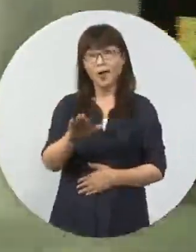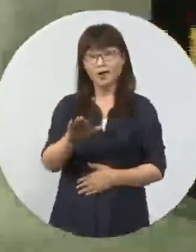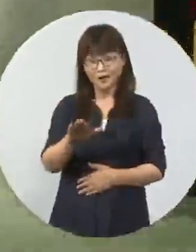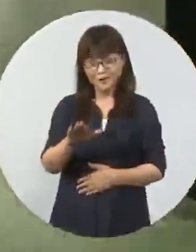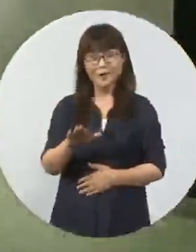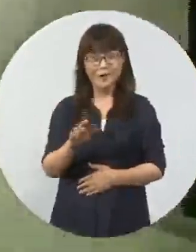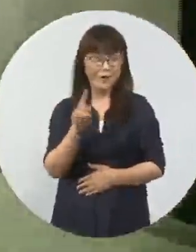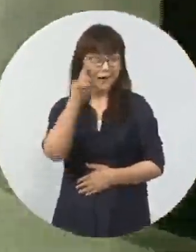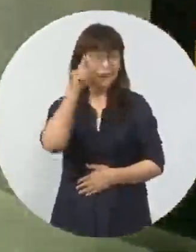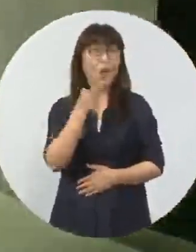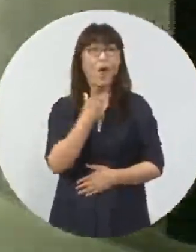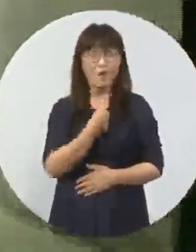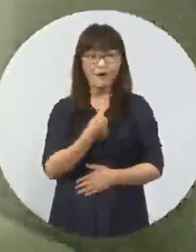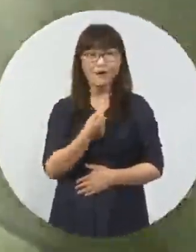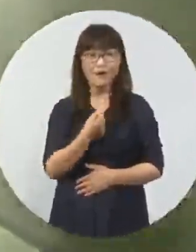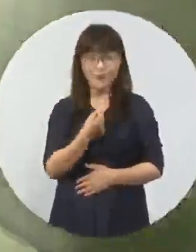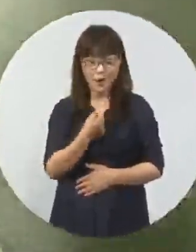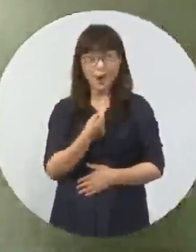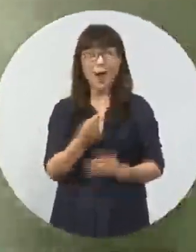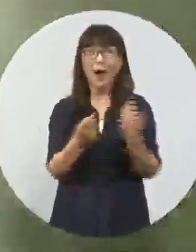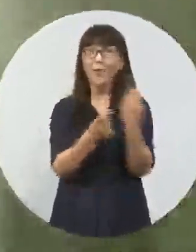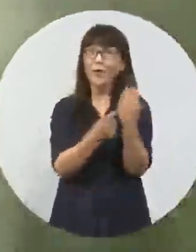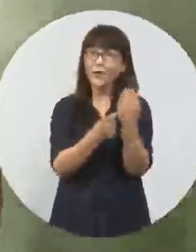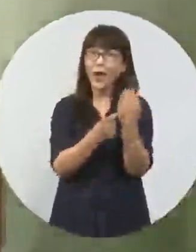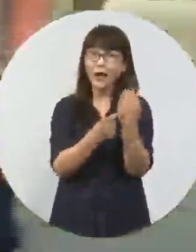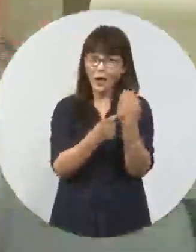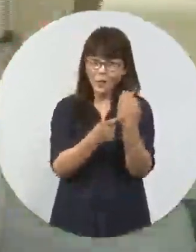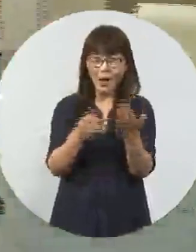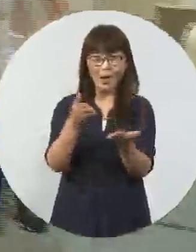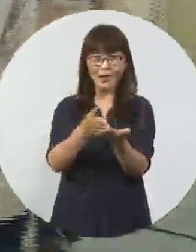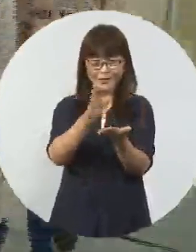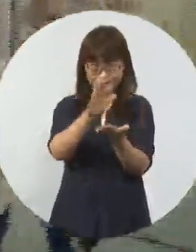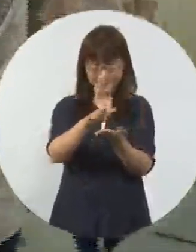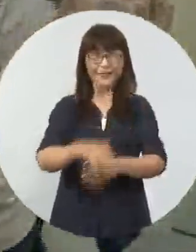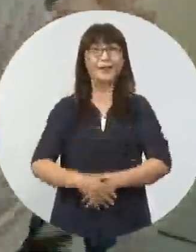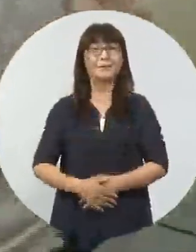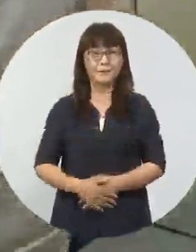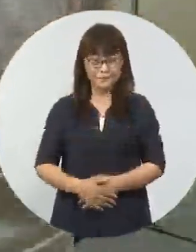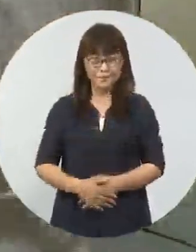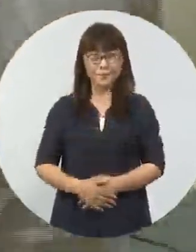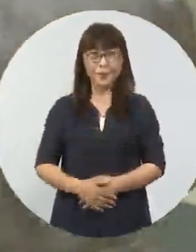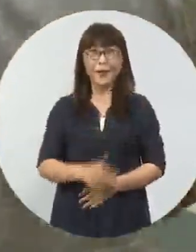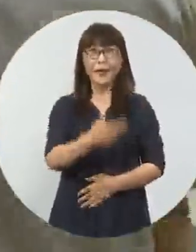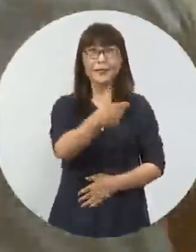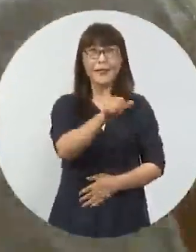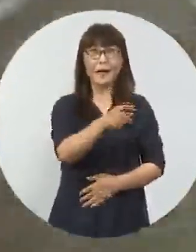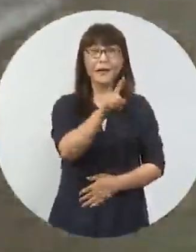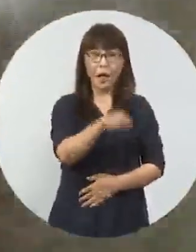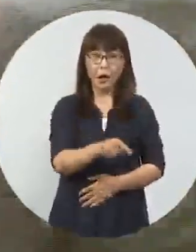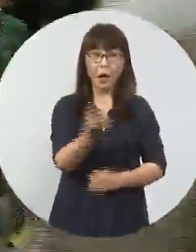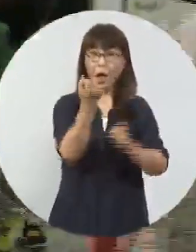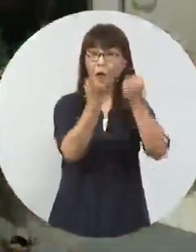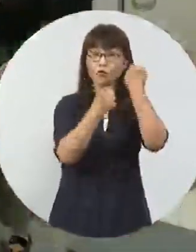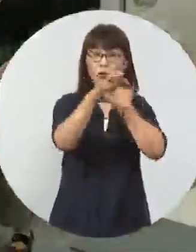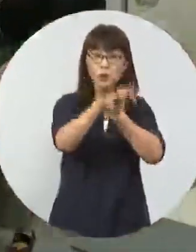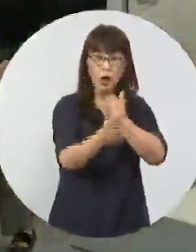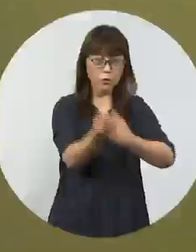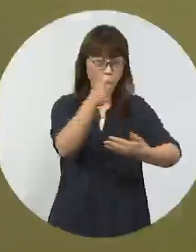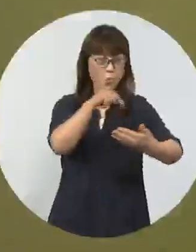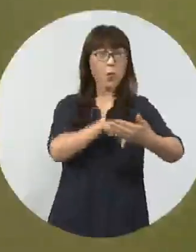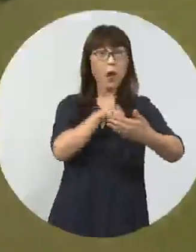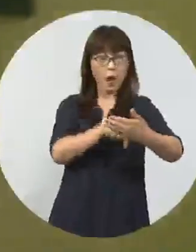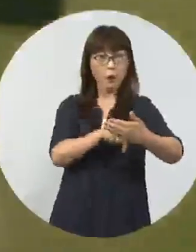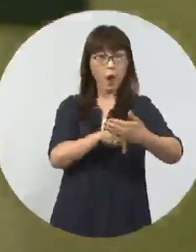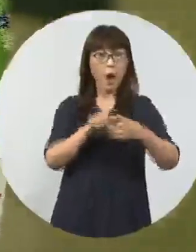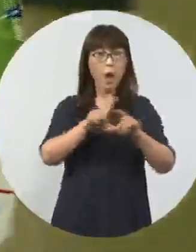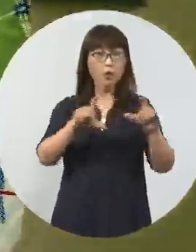こんなこと感じてほしいとか、ここ見どころっていうところもしあれば教えてください。 そうですね、あの市民シアターの方はもちろん舞台の裏側っていうことで、普段